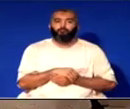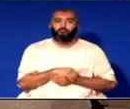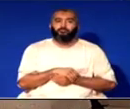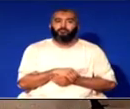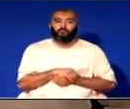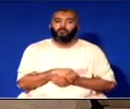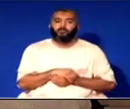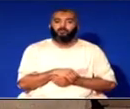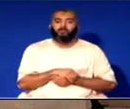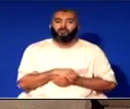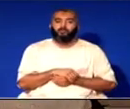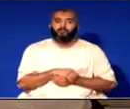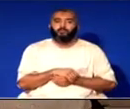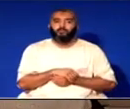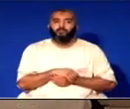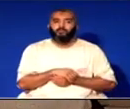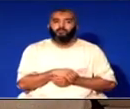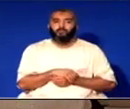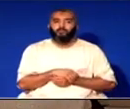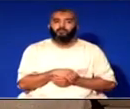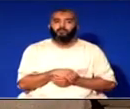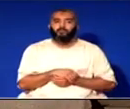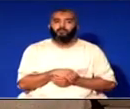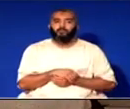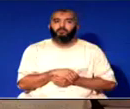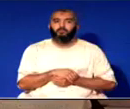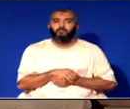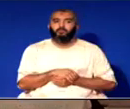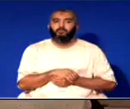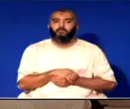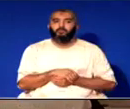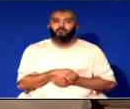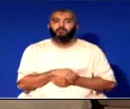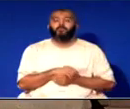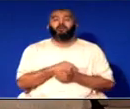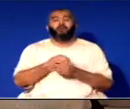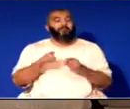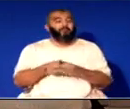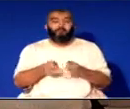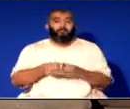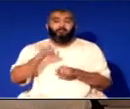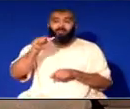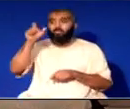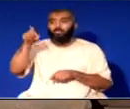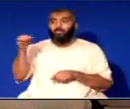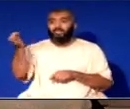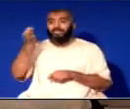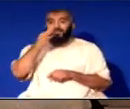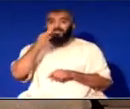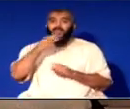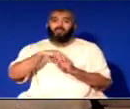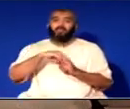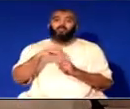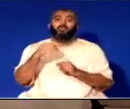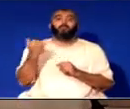سؤال آخر، تقول لك قالوا لي ما تغسليش راسك لأنه يدير لك الضيقة ويعني